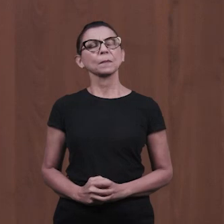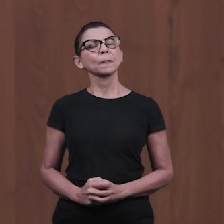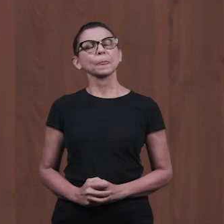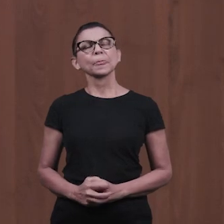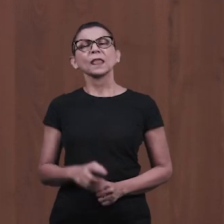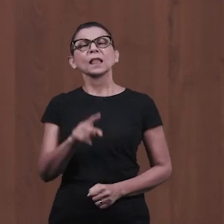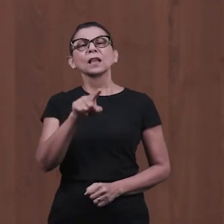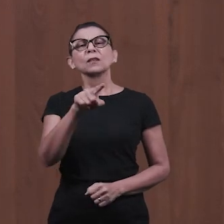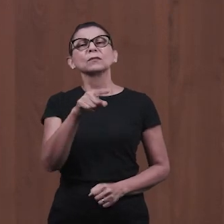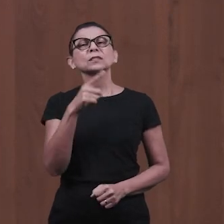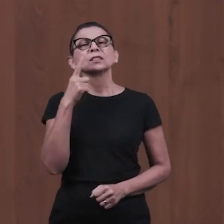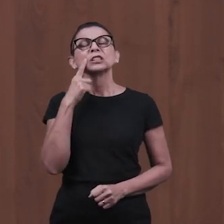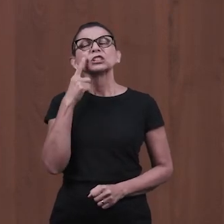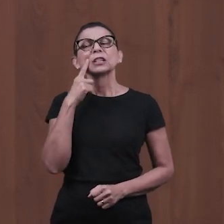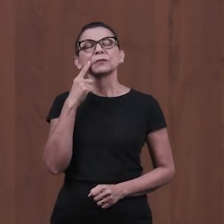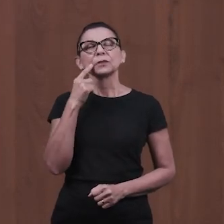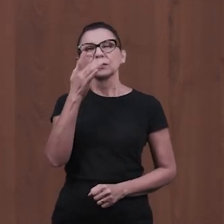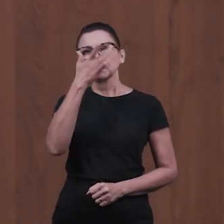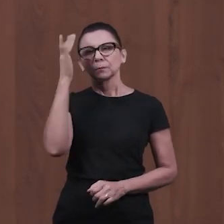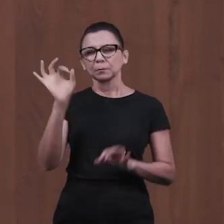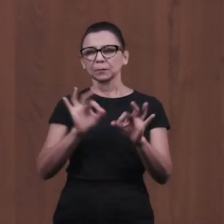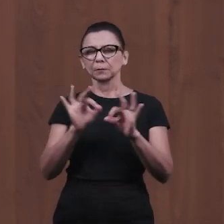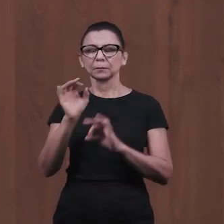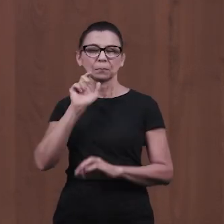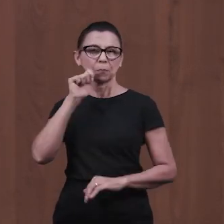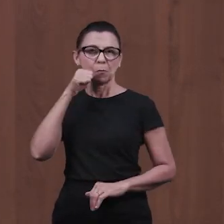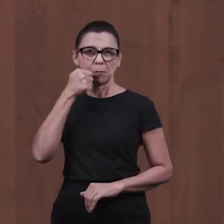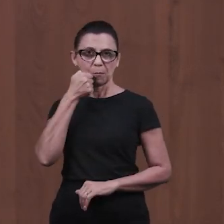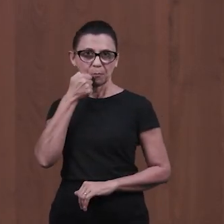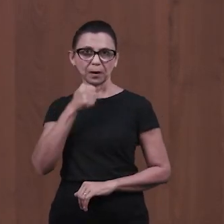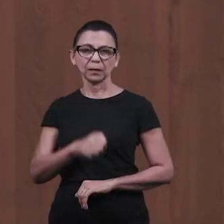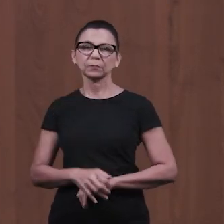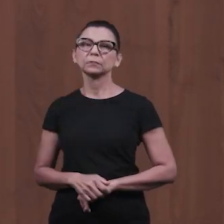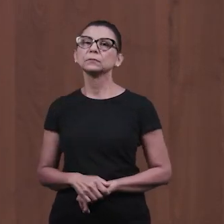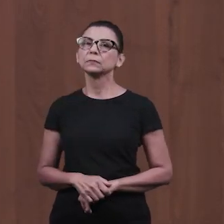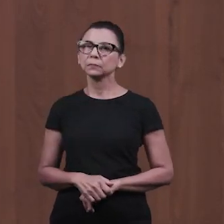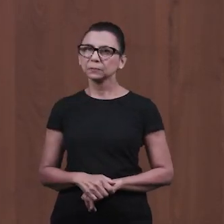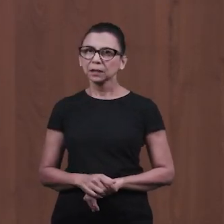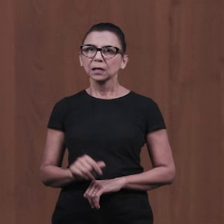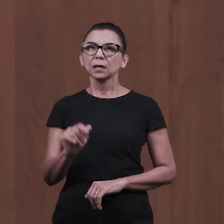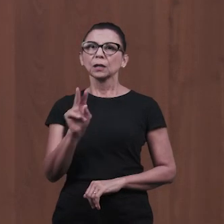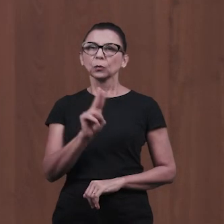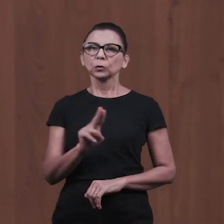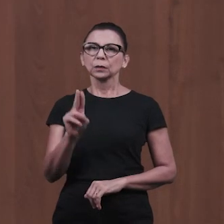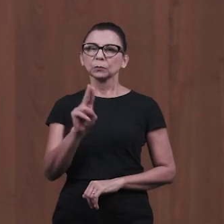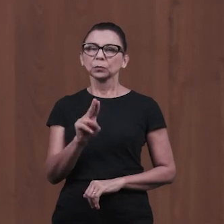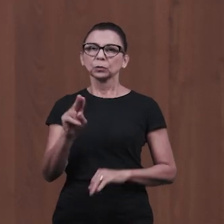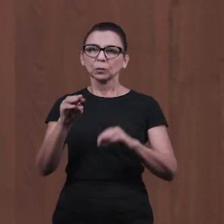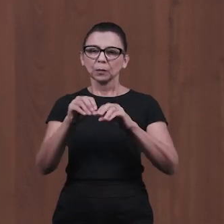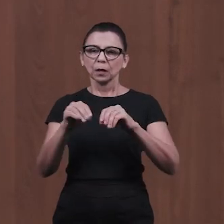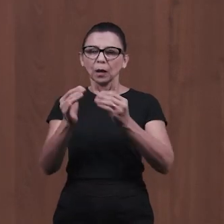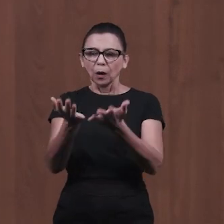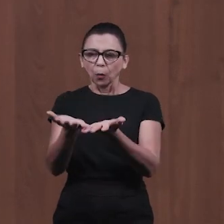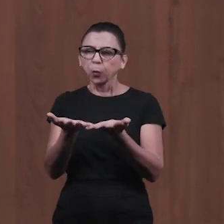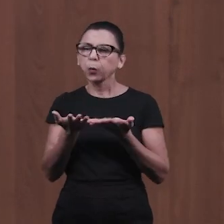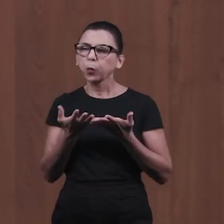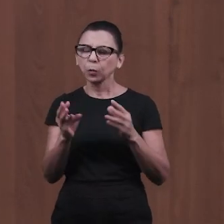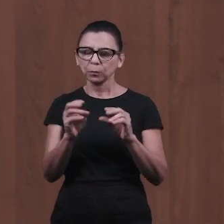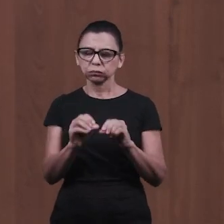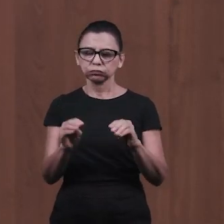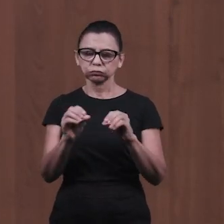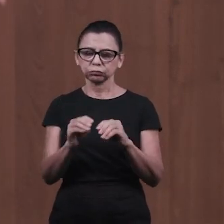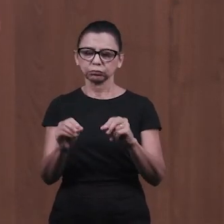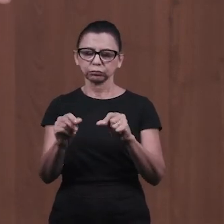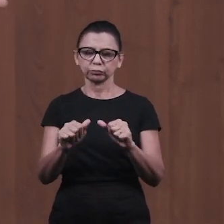Vous avez déjà vu quelqu'un qui fait un pain? La personne utilise beaucoup de farine de blé et met juste